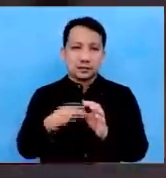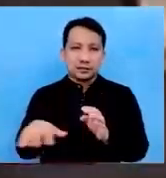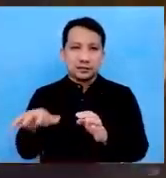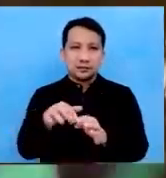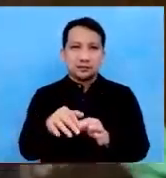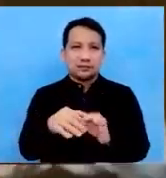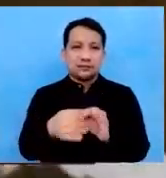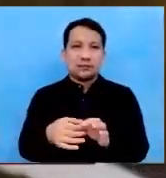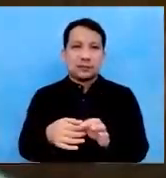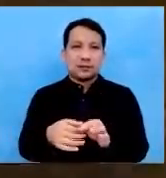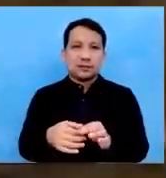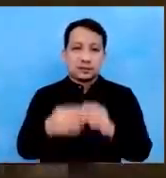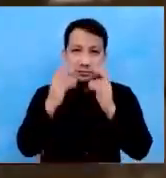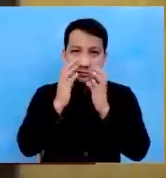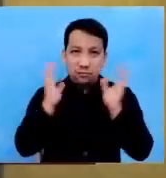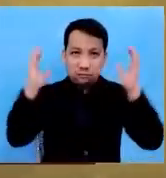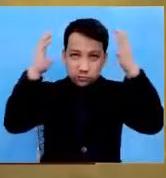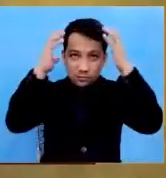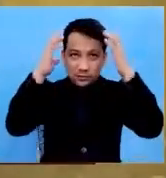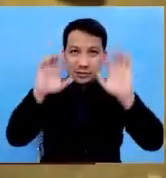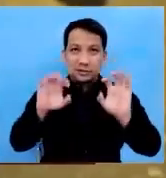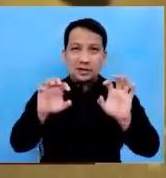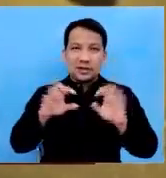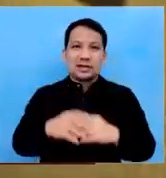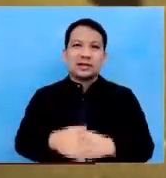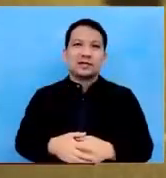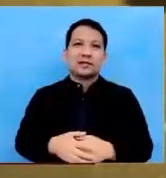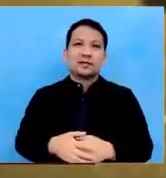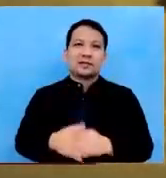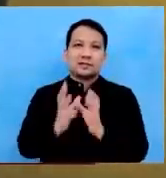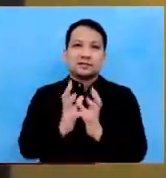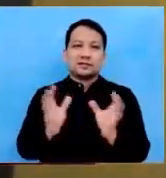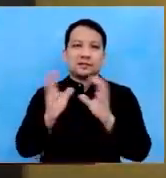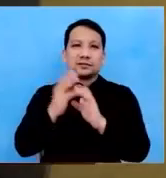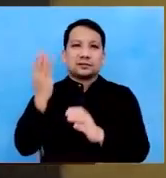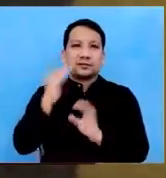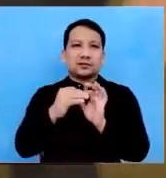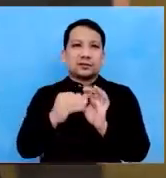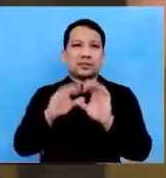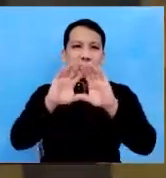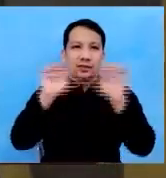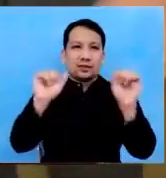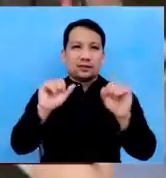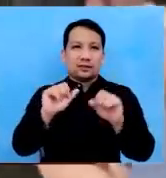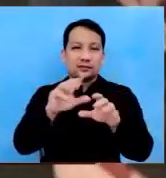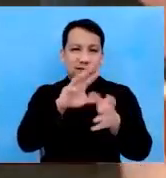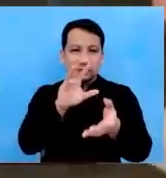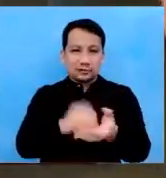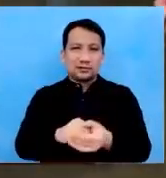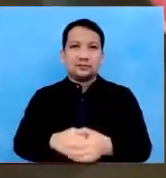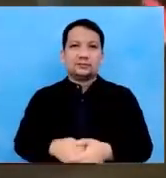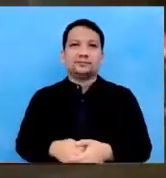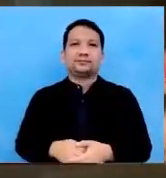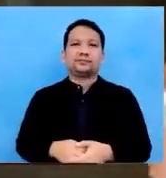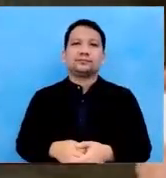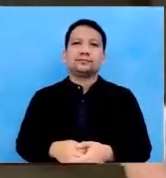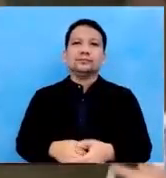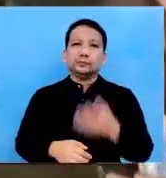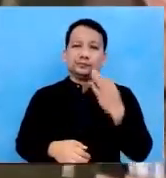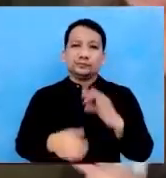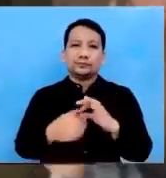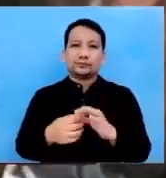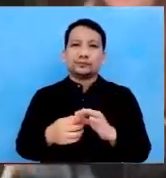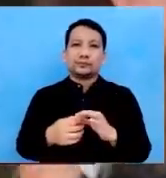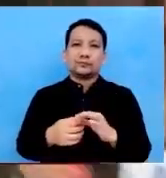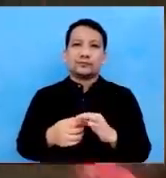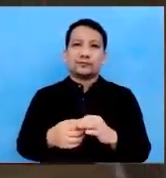pumpkin monster. Merong mga gumaya sa mga dati nilang presidente. At ang kinatatakutan ng mga